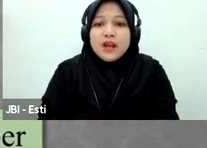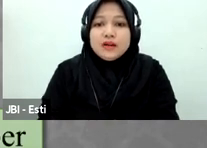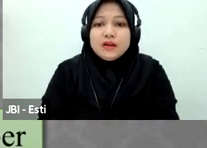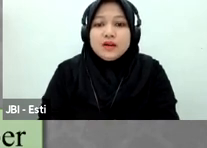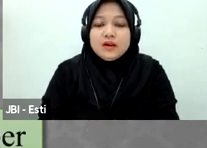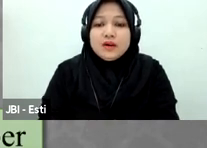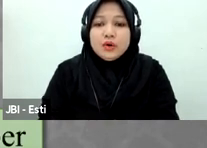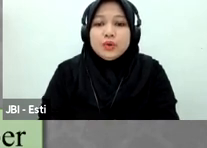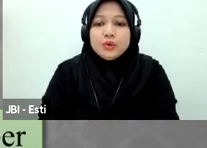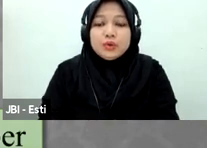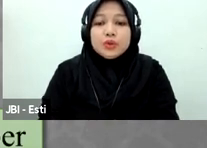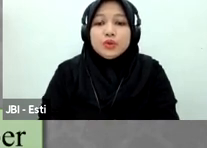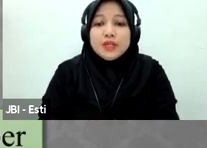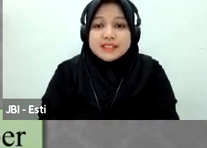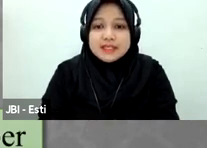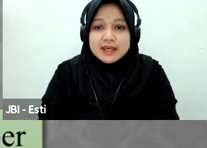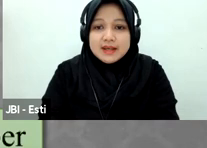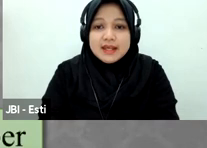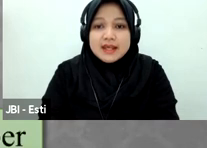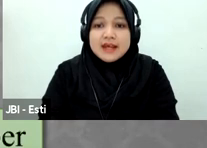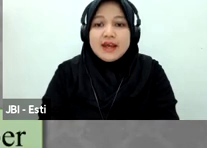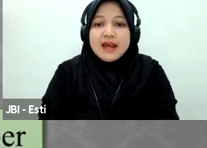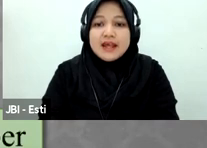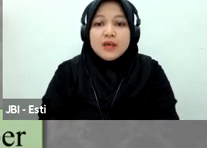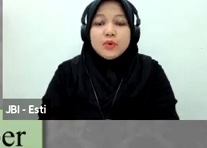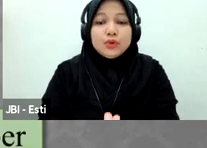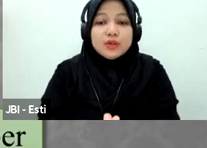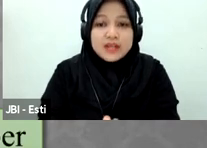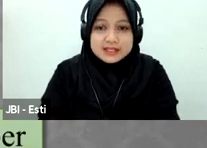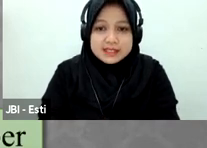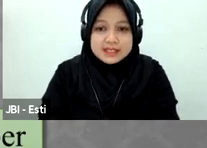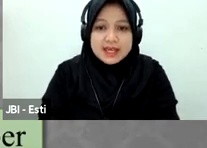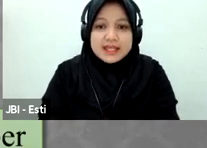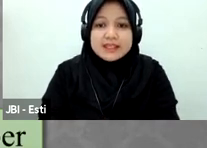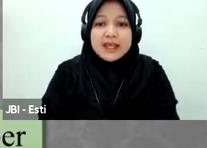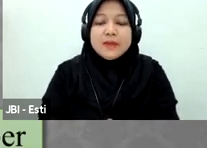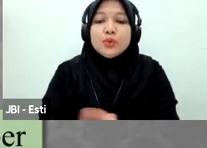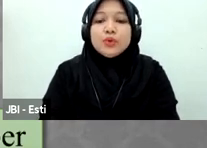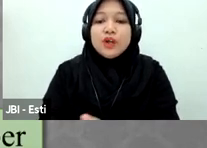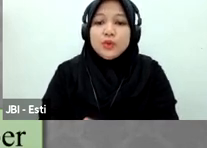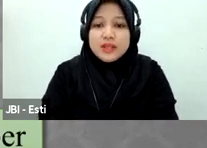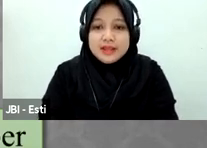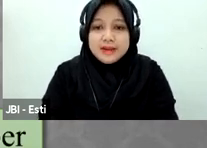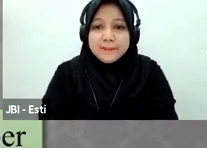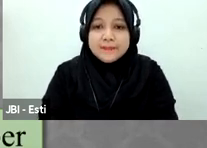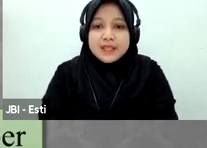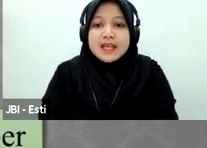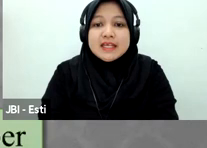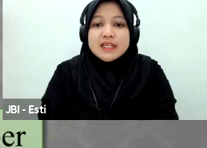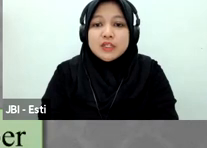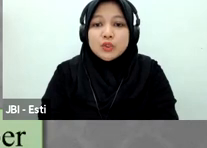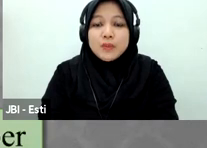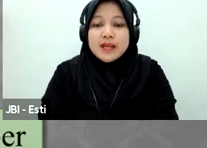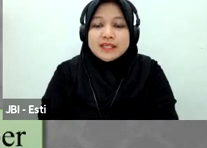bukan untuk tulis saja atau untuk dengar saja tetapi untuk keduanya